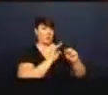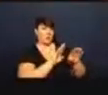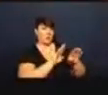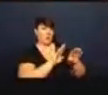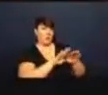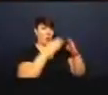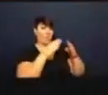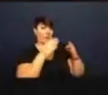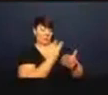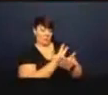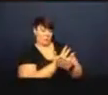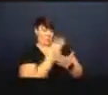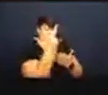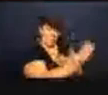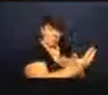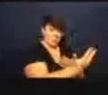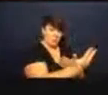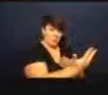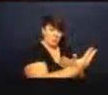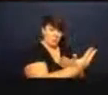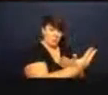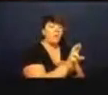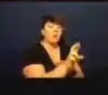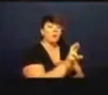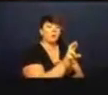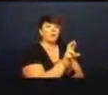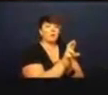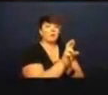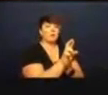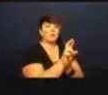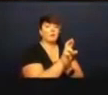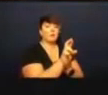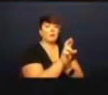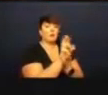kwanza tunaona shule ambazo